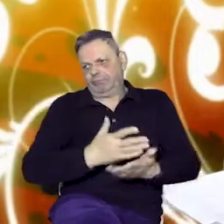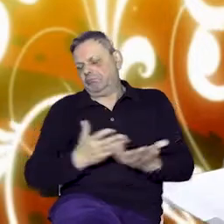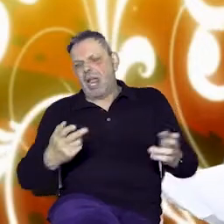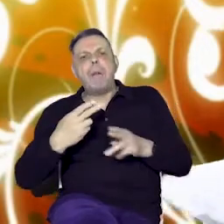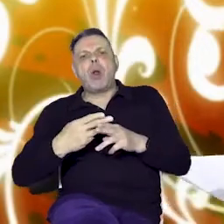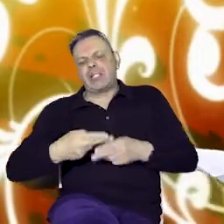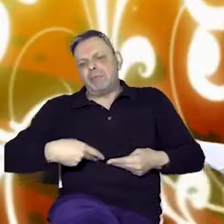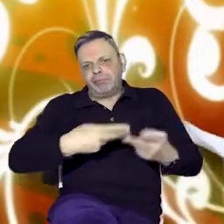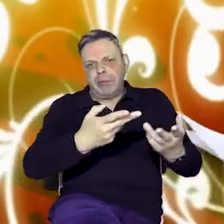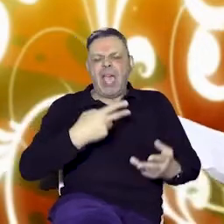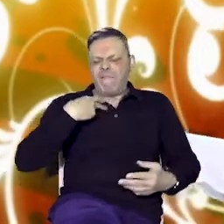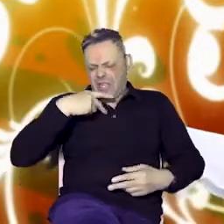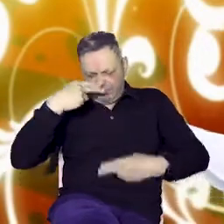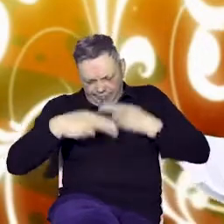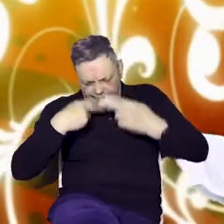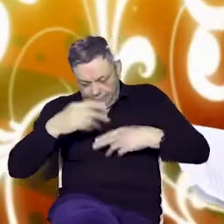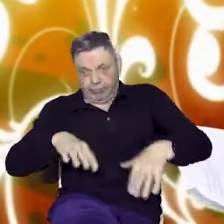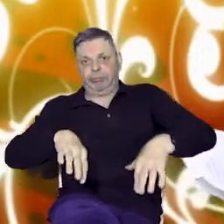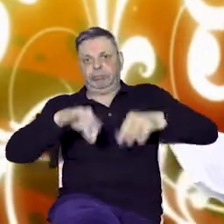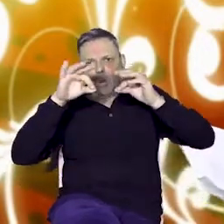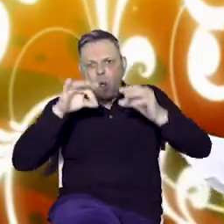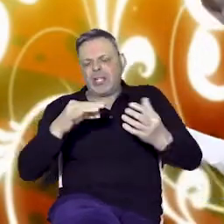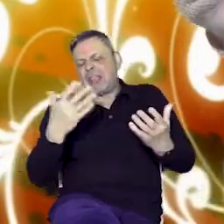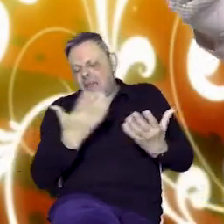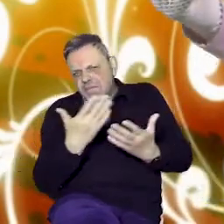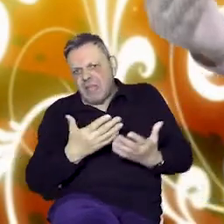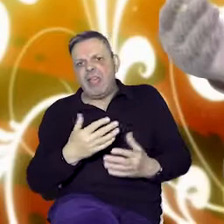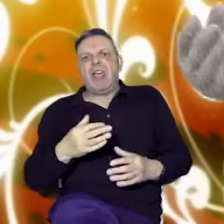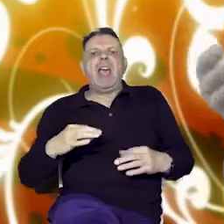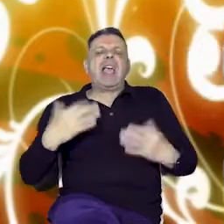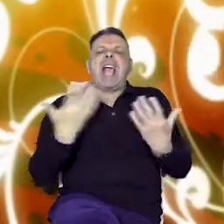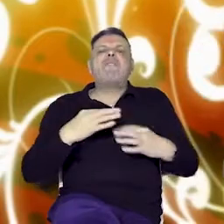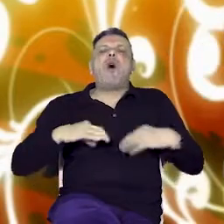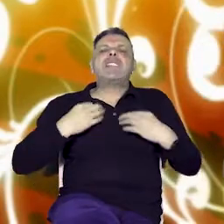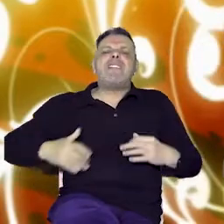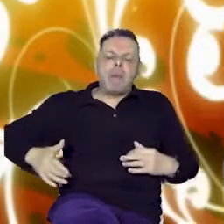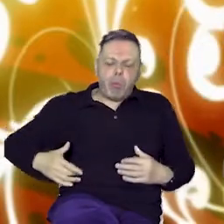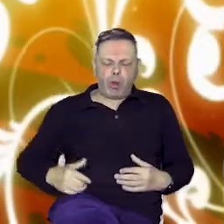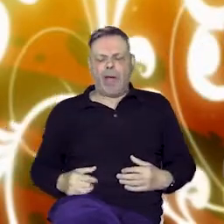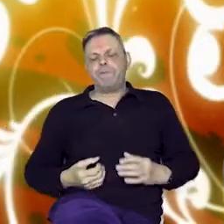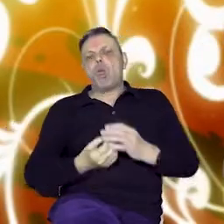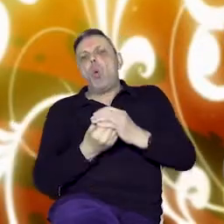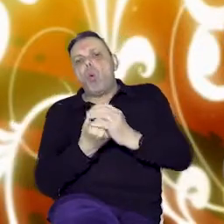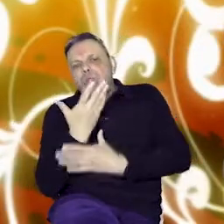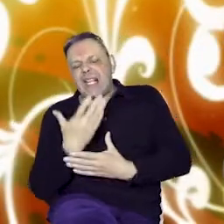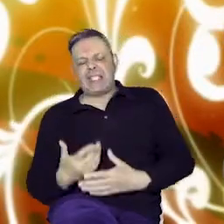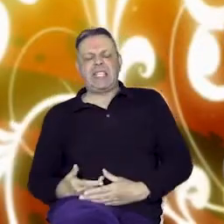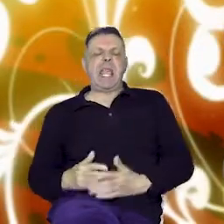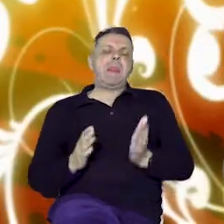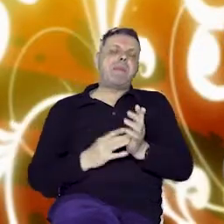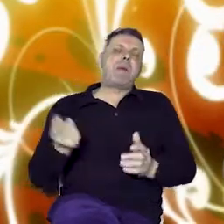fazi zdravlje bubrega, kako je zdravlje bubrega, koji su uzroci, recimo ako vidite da vam je došla jako debela osoba ili osoba već